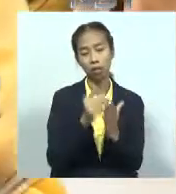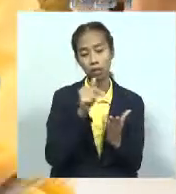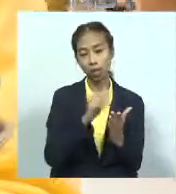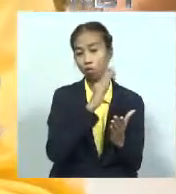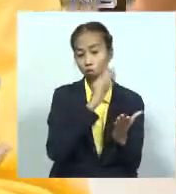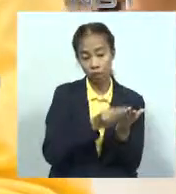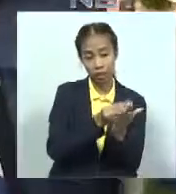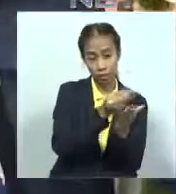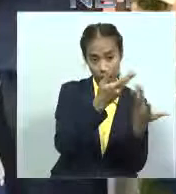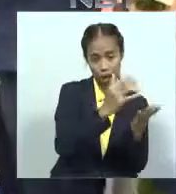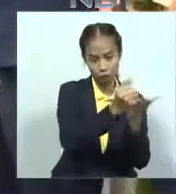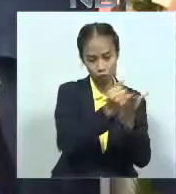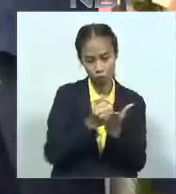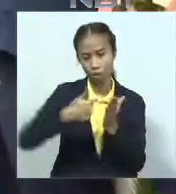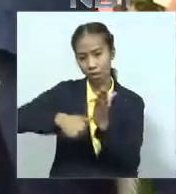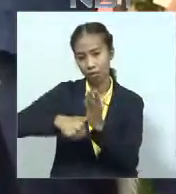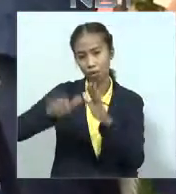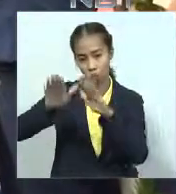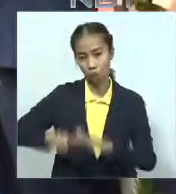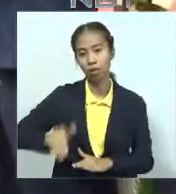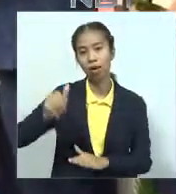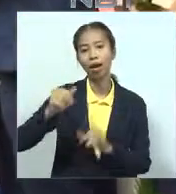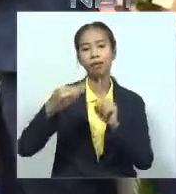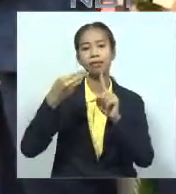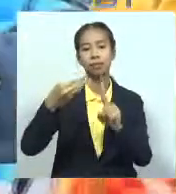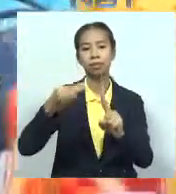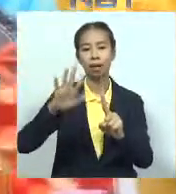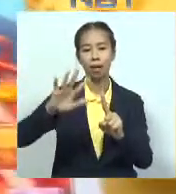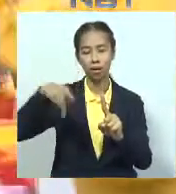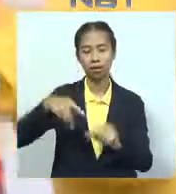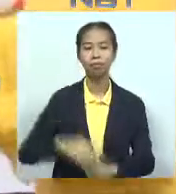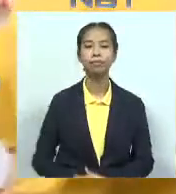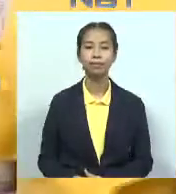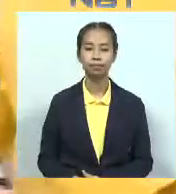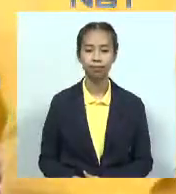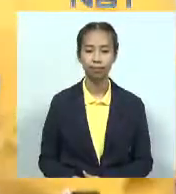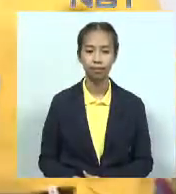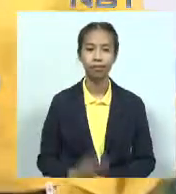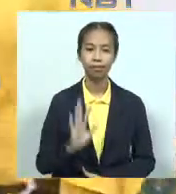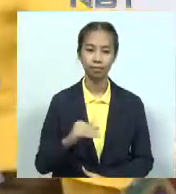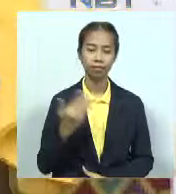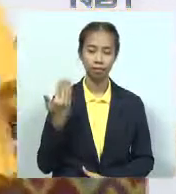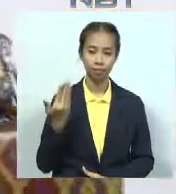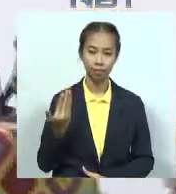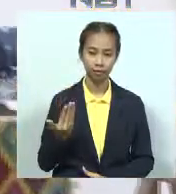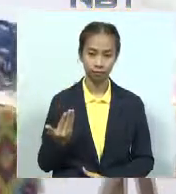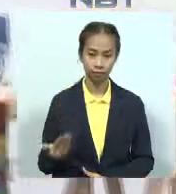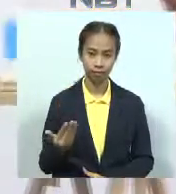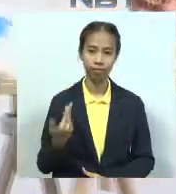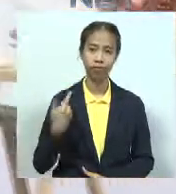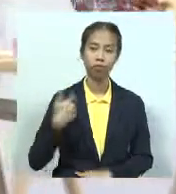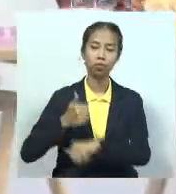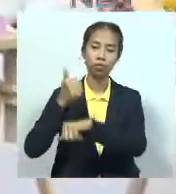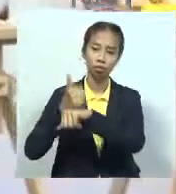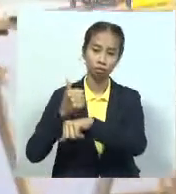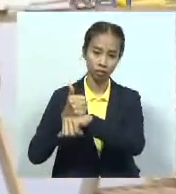ถนำมาเป็นค่าลดหย่อนภาษีได้ไม่เกิน 15,000 บาทค่ะด้านนางอัมพวรรณพิชาไซนะคะผู้อำนวย